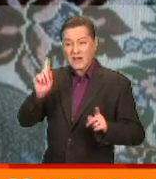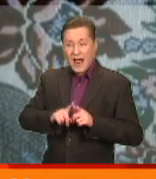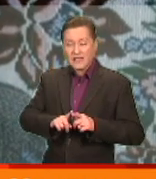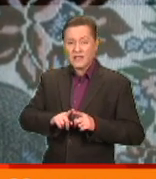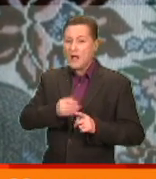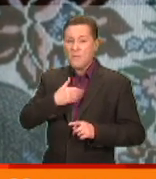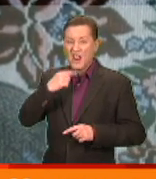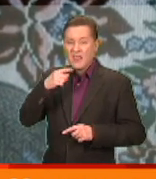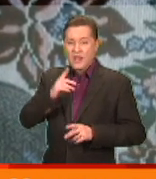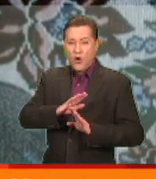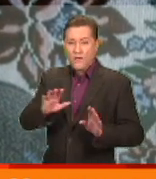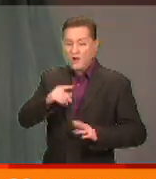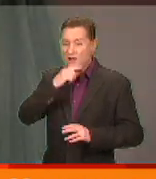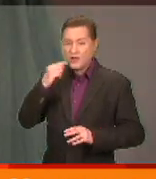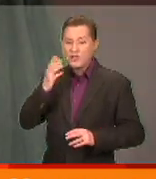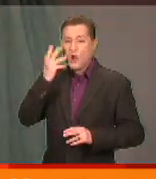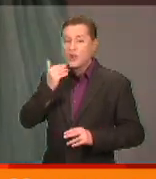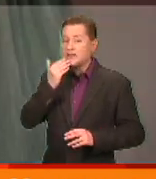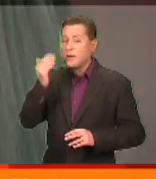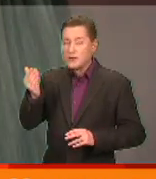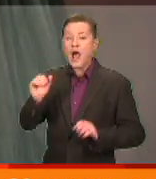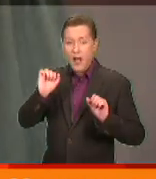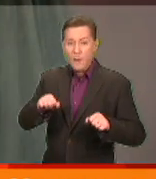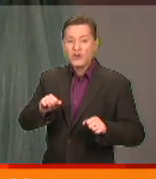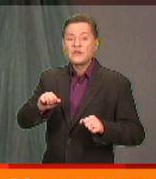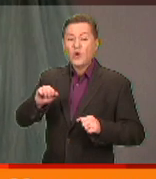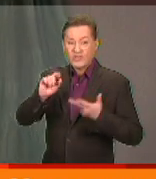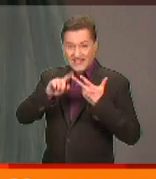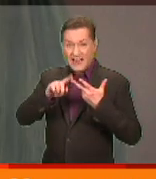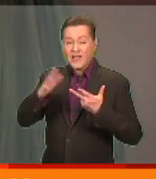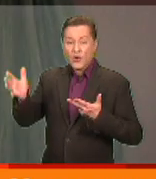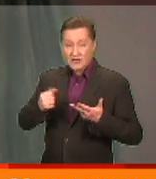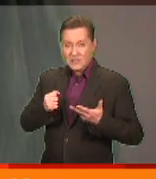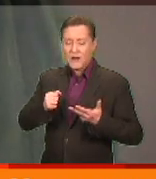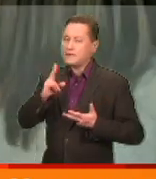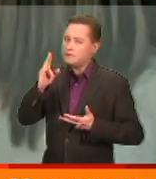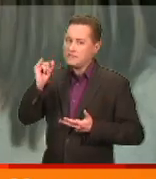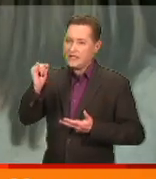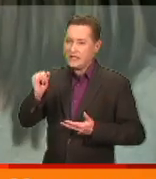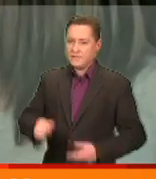говорили російською потім, коли ми запитали, чи можемо ми його теж забрати, нам сказали, що ні.